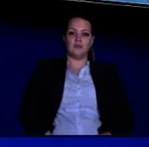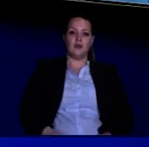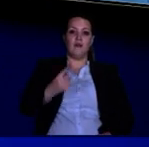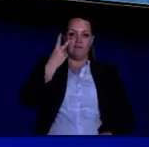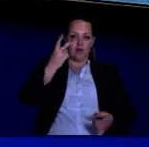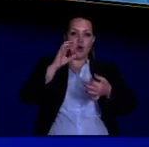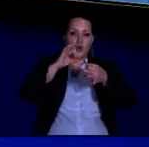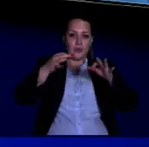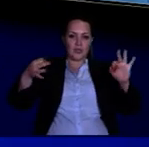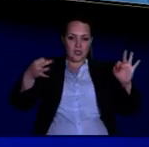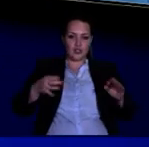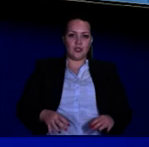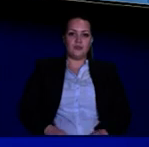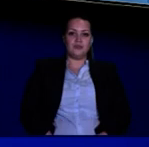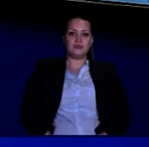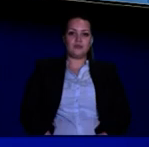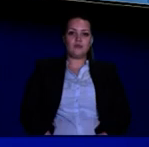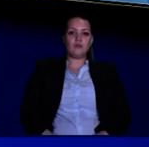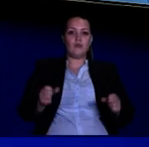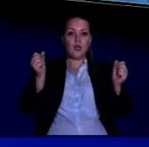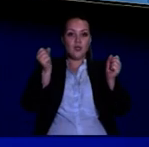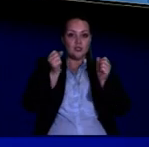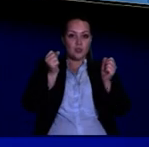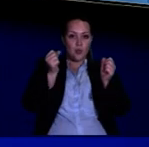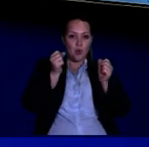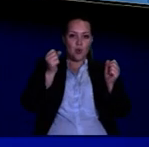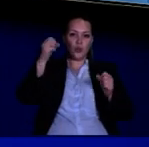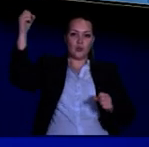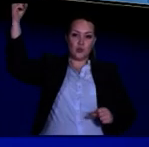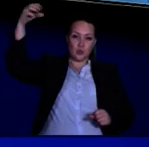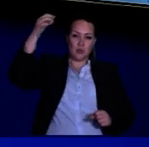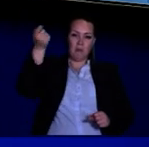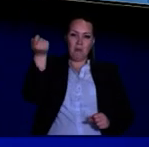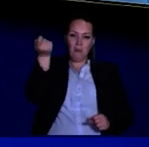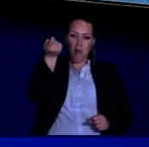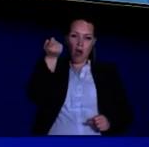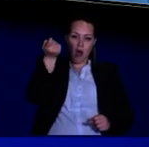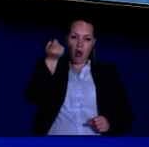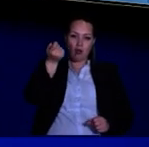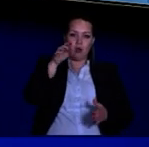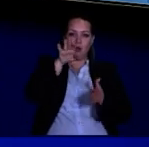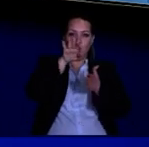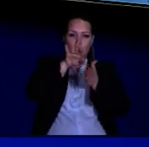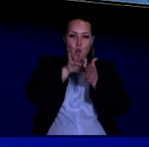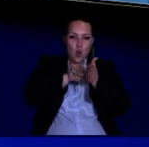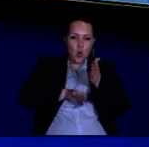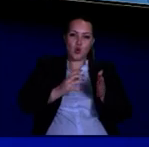Второе предложение. Зимой оно мало светило и хуже